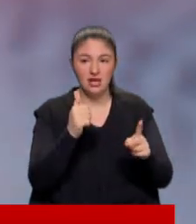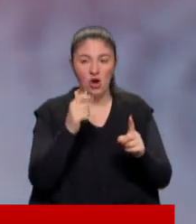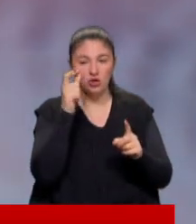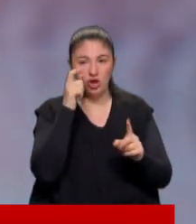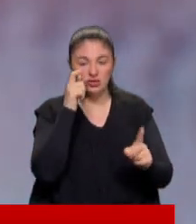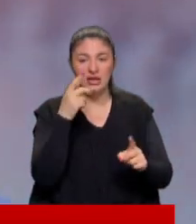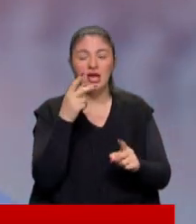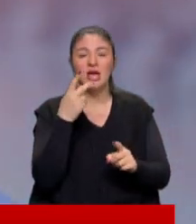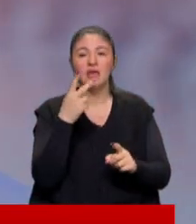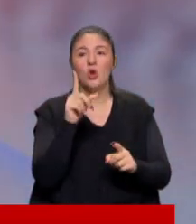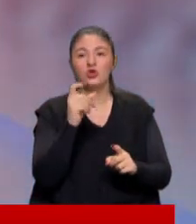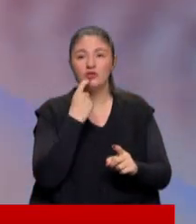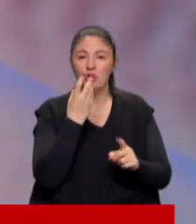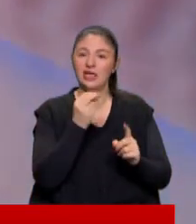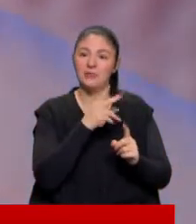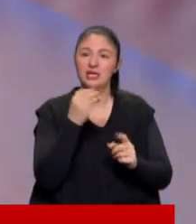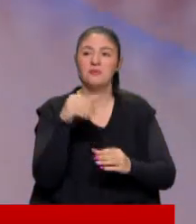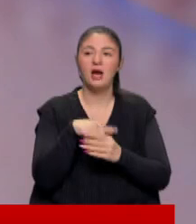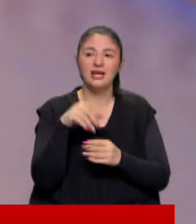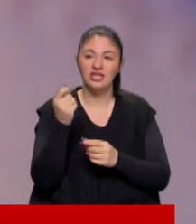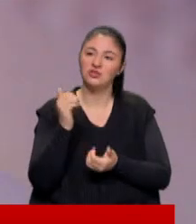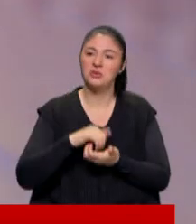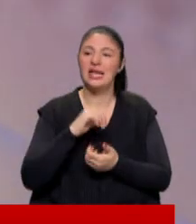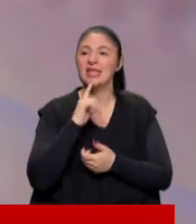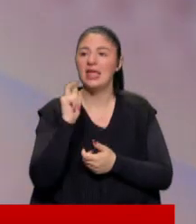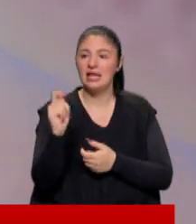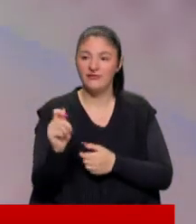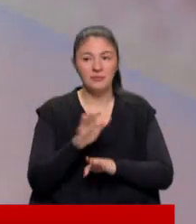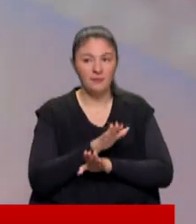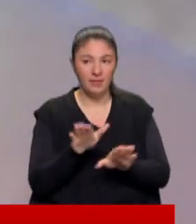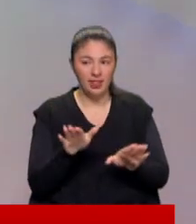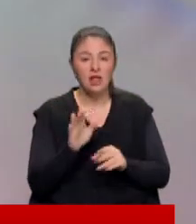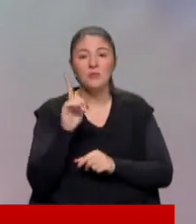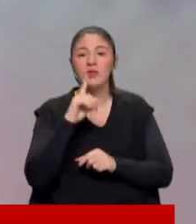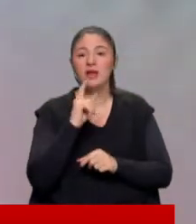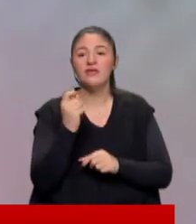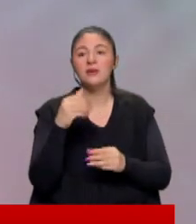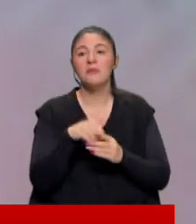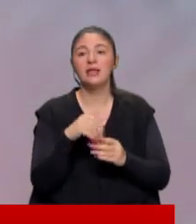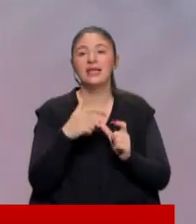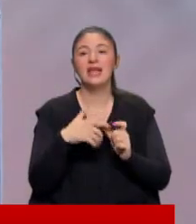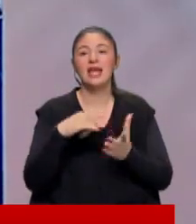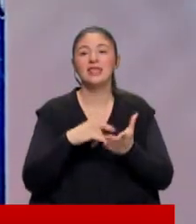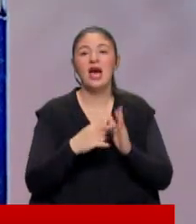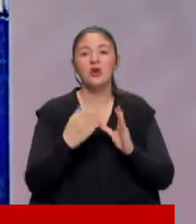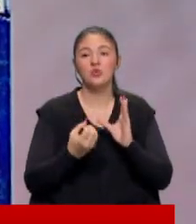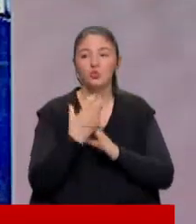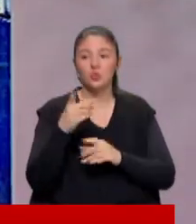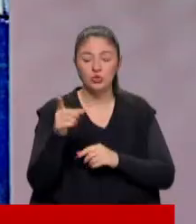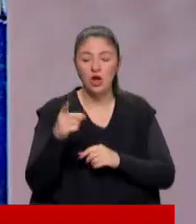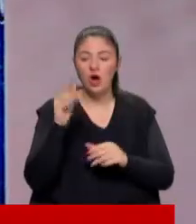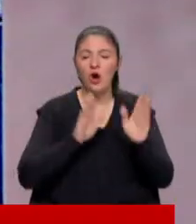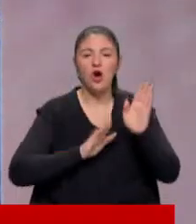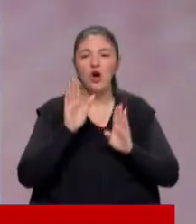seçimi için 2019'da olduğu gibi İyi Parti'ye işbirliği teklif etmişti. Bu teklifi İyi Parti'nin genel idare kurulunda